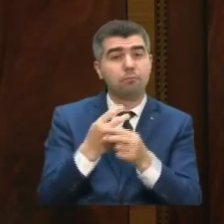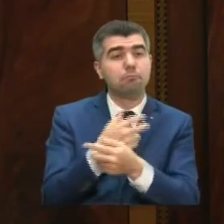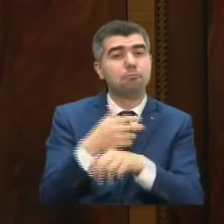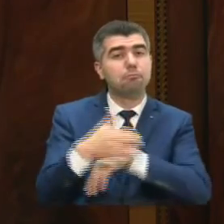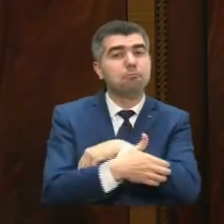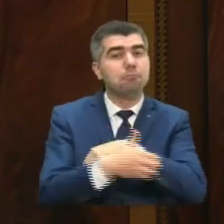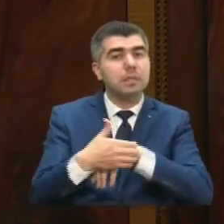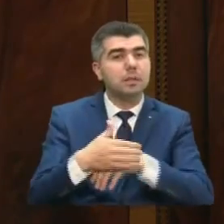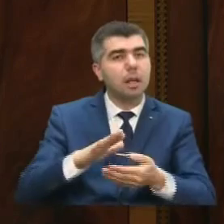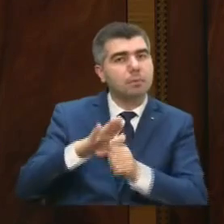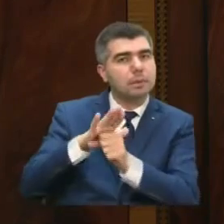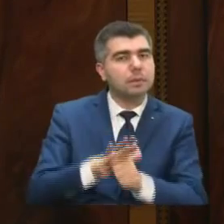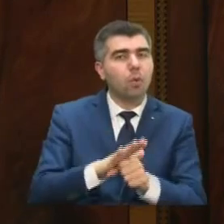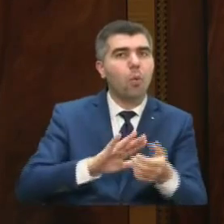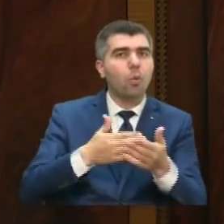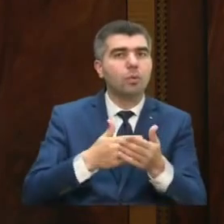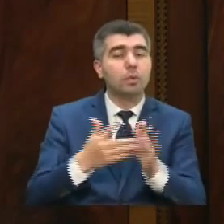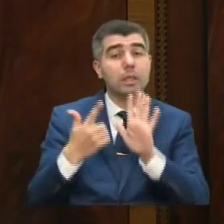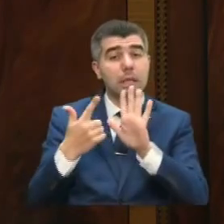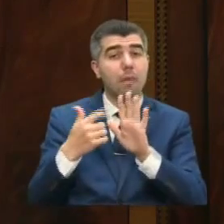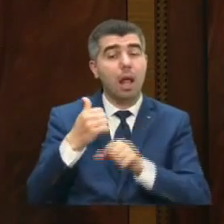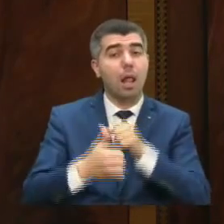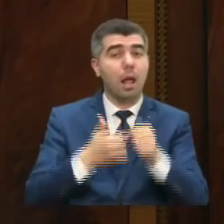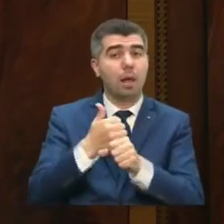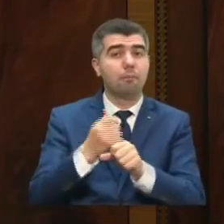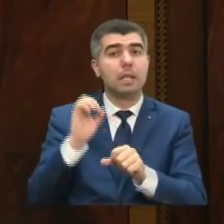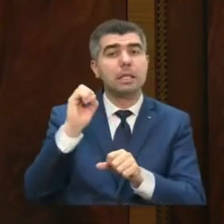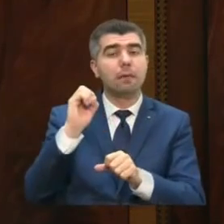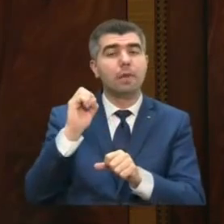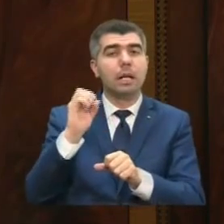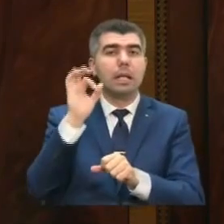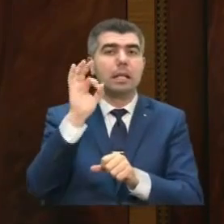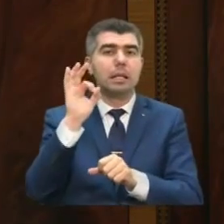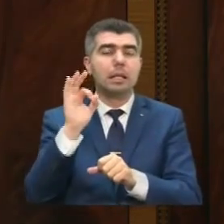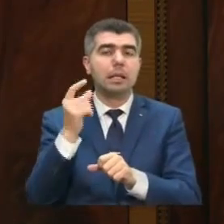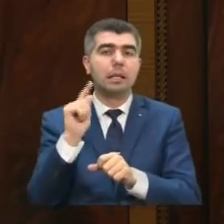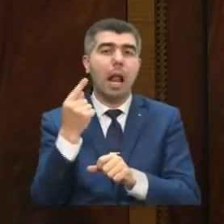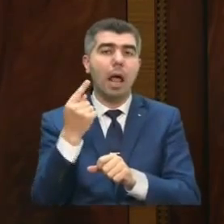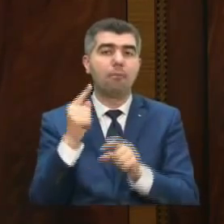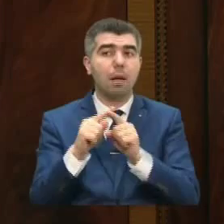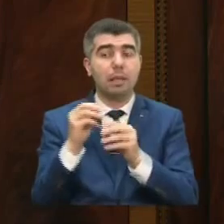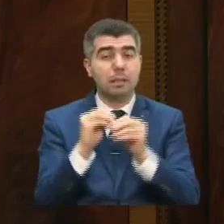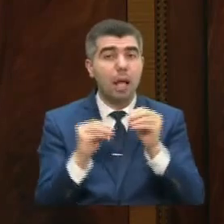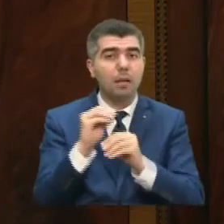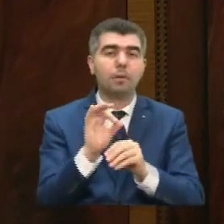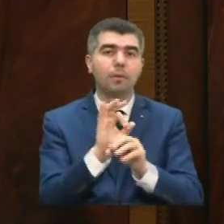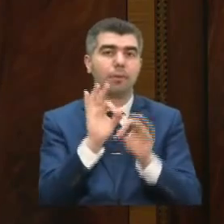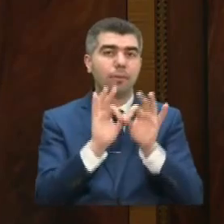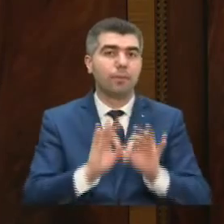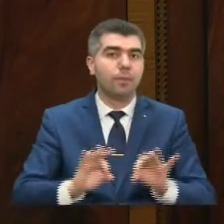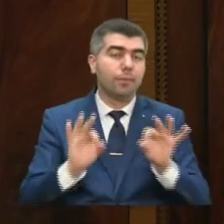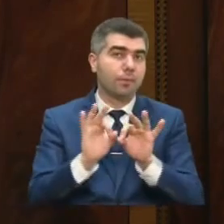والتفقير على الشغيله المغربيه فقط. منذ 7 سنوات صفر درهم الطبقة العاملة وهي المحرك الأساسي للاقتصاد